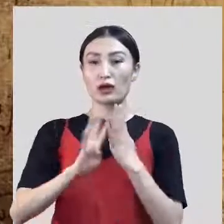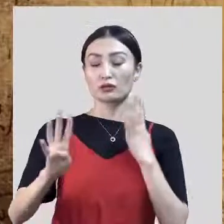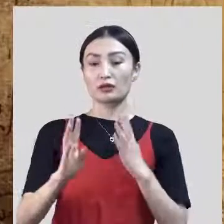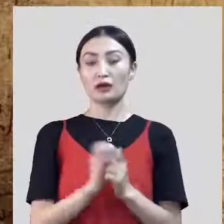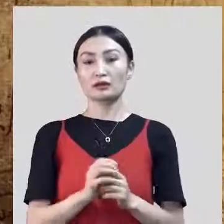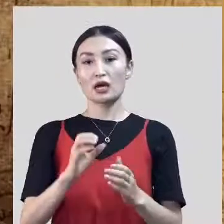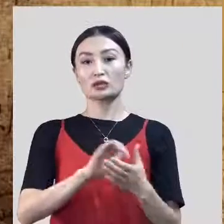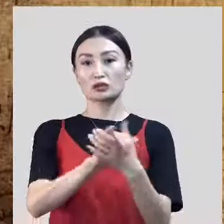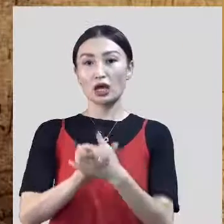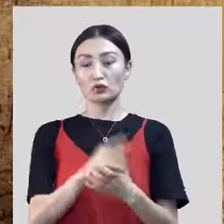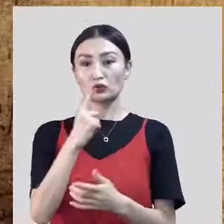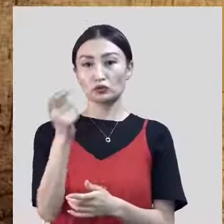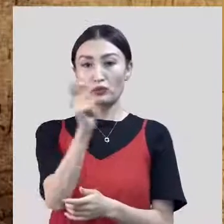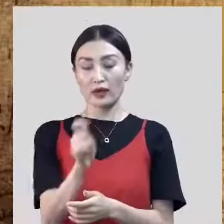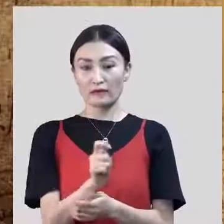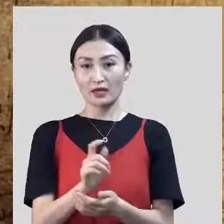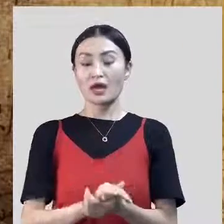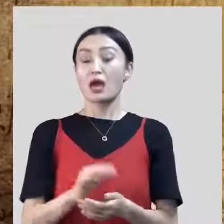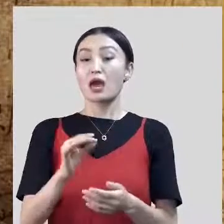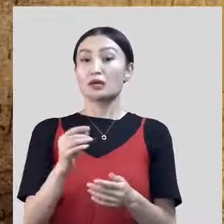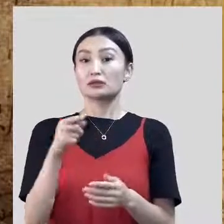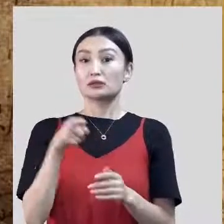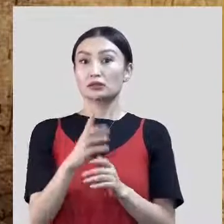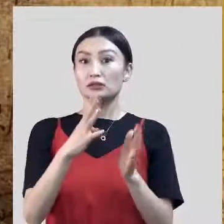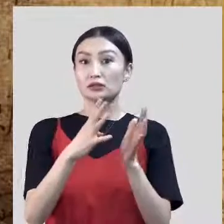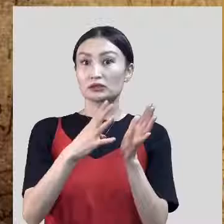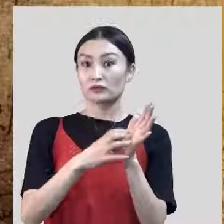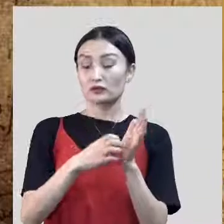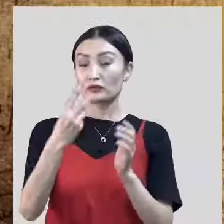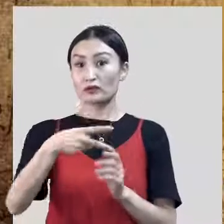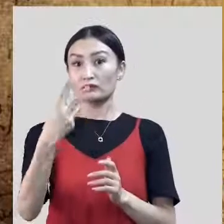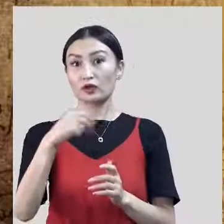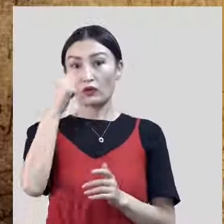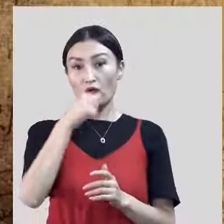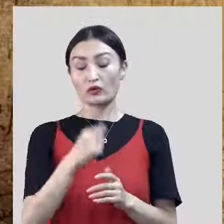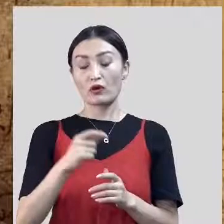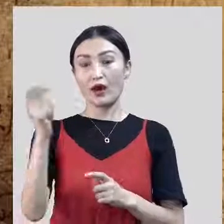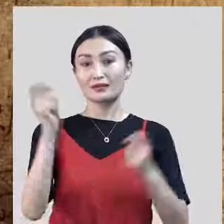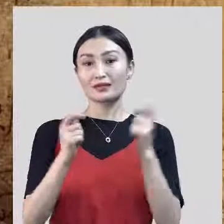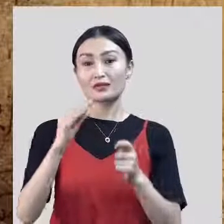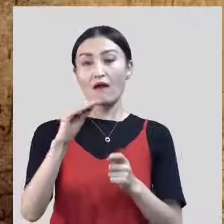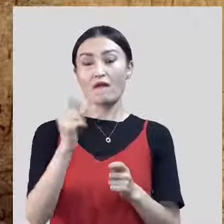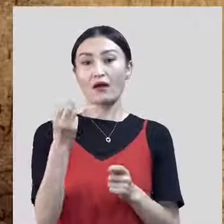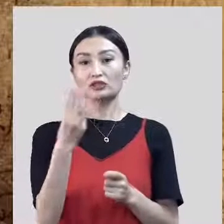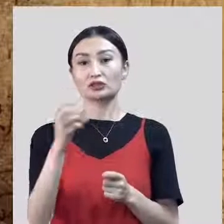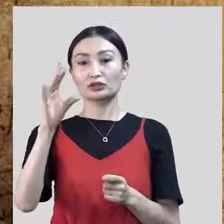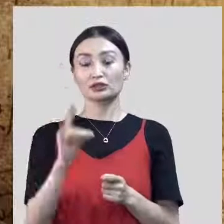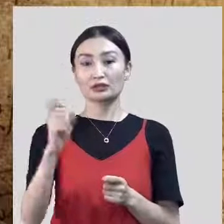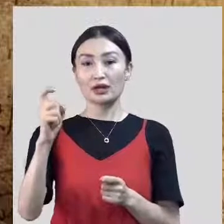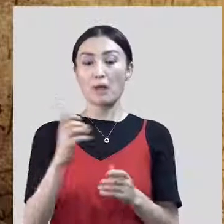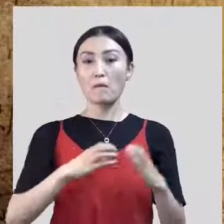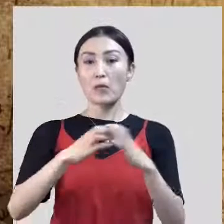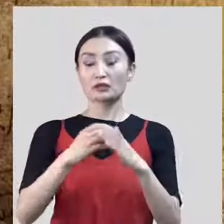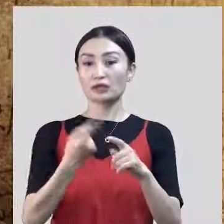союзы 24 октября 1922 года съезд фашистских партий в неаполе на